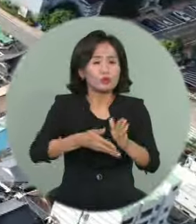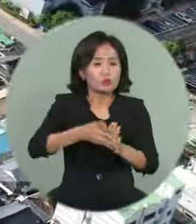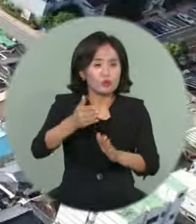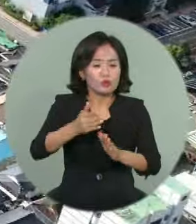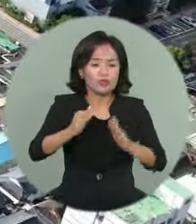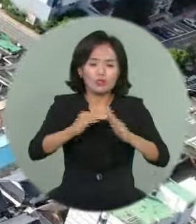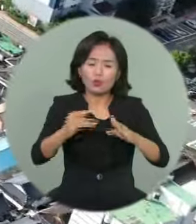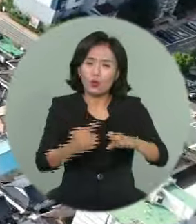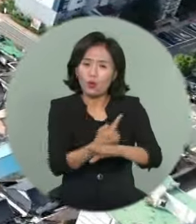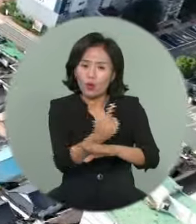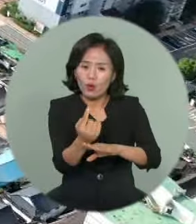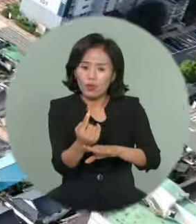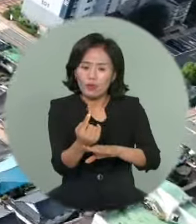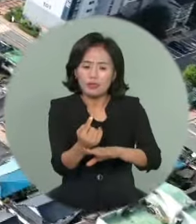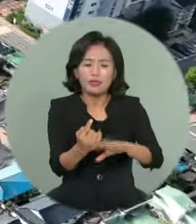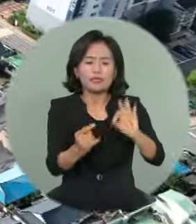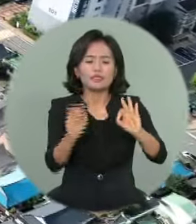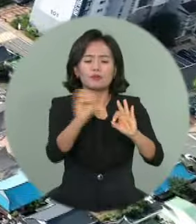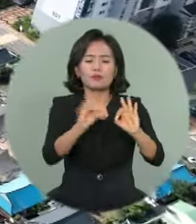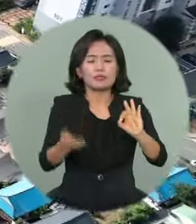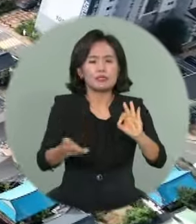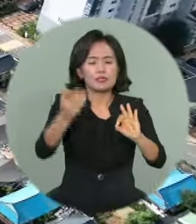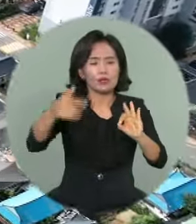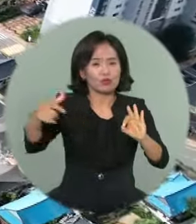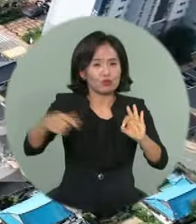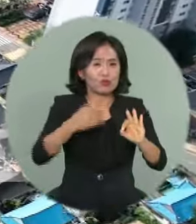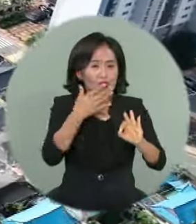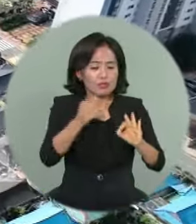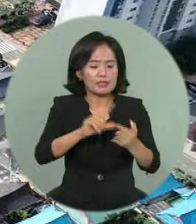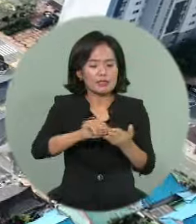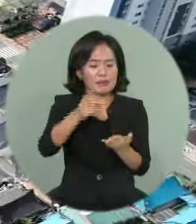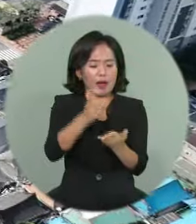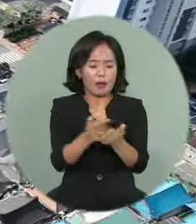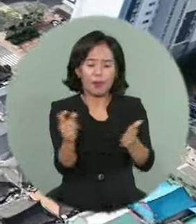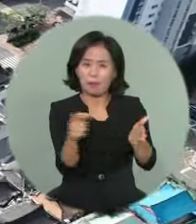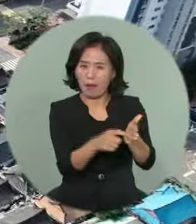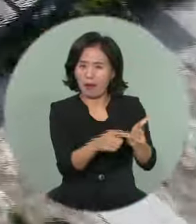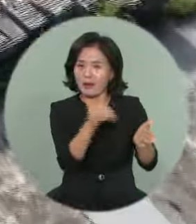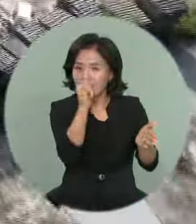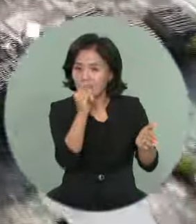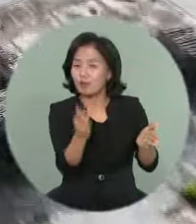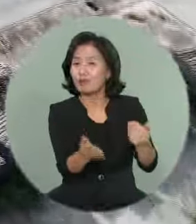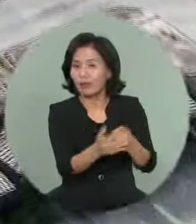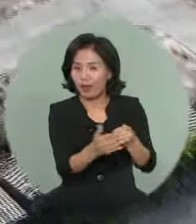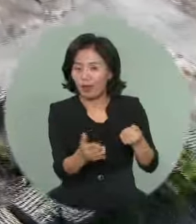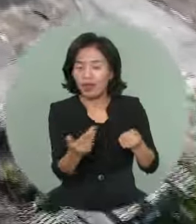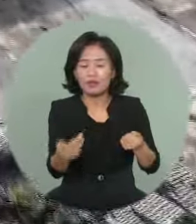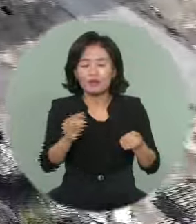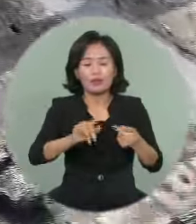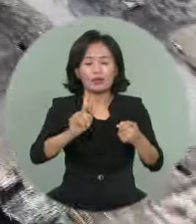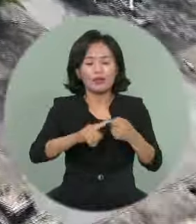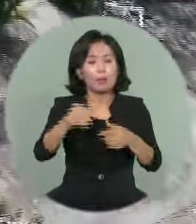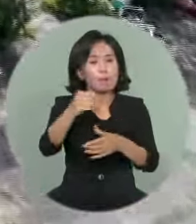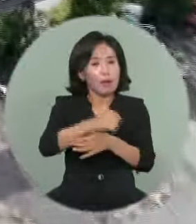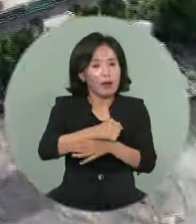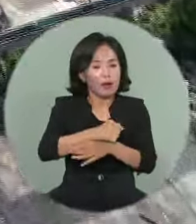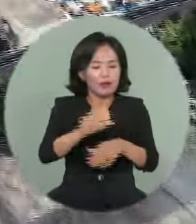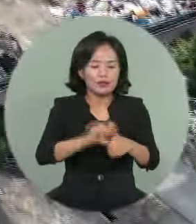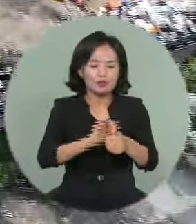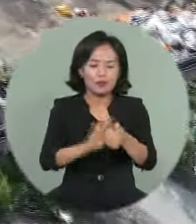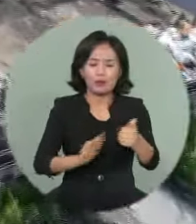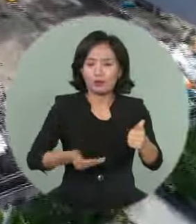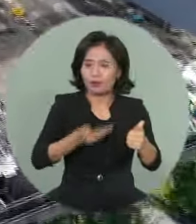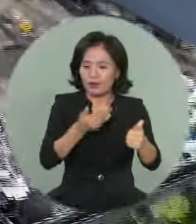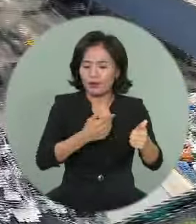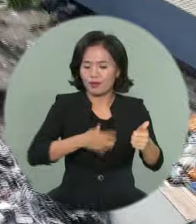주거외 용도 비율을 10% 이상으로 줄일 수 있다는 조례 항목이 그 근 겁니다 하지만 이을 수용하면 특가 될